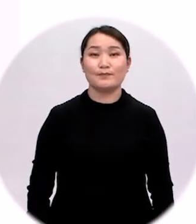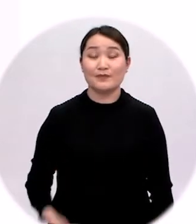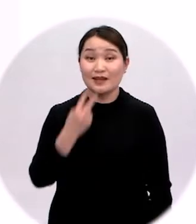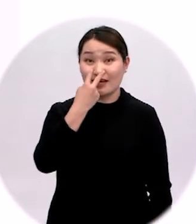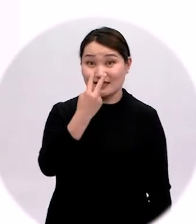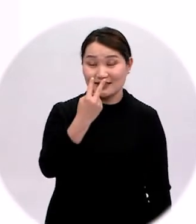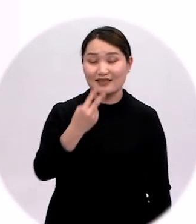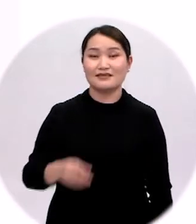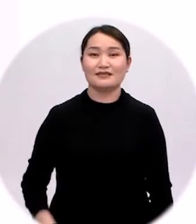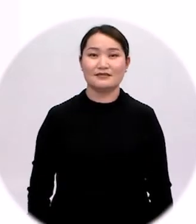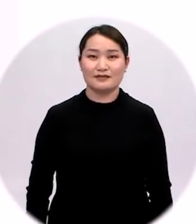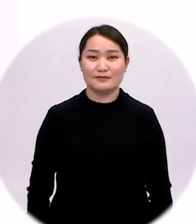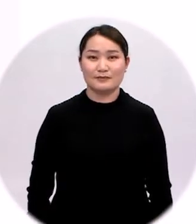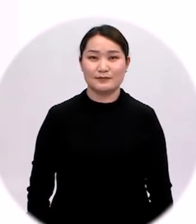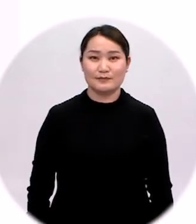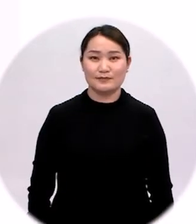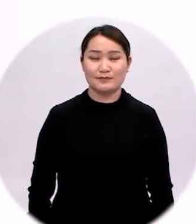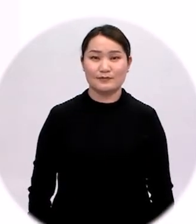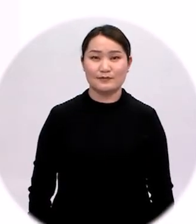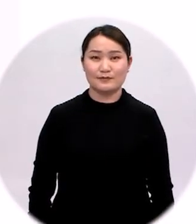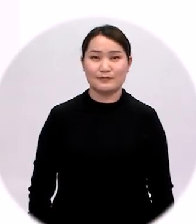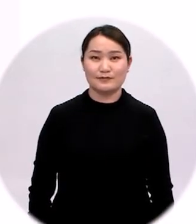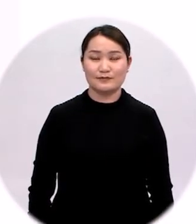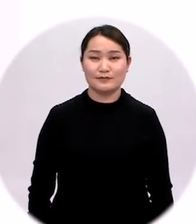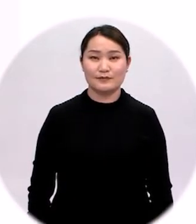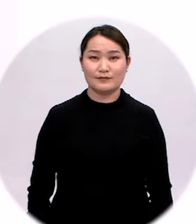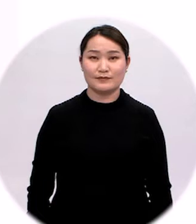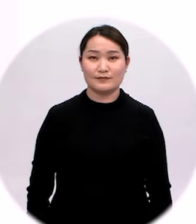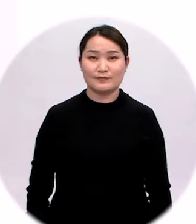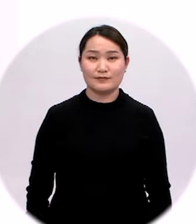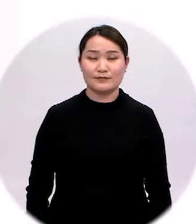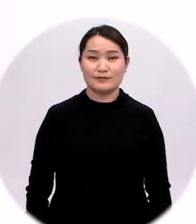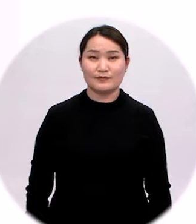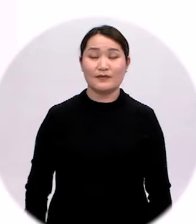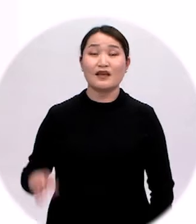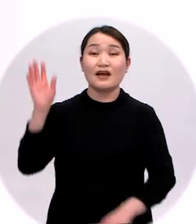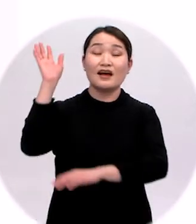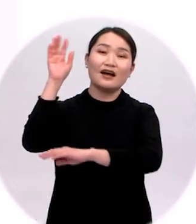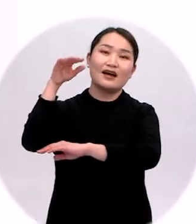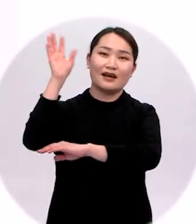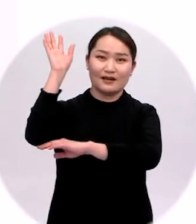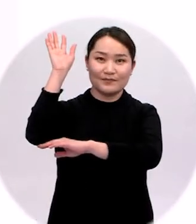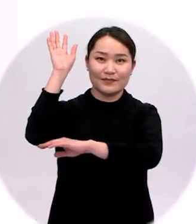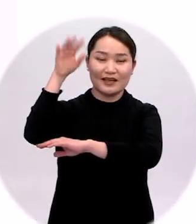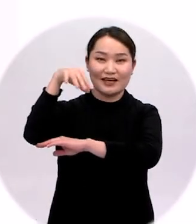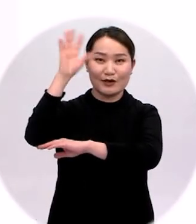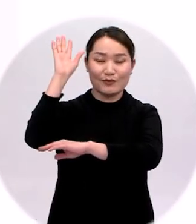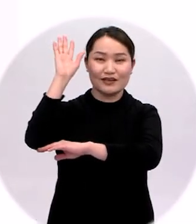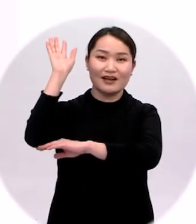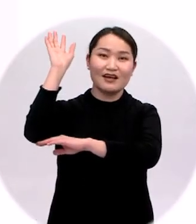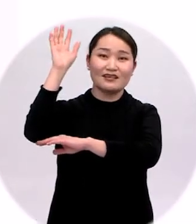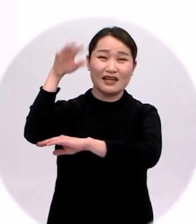Танилцъя бүгдээрээ. За, жилийн дөрвөн үйлрэл. Хавар, зун,